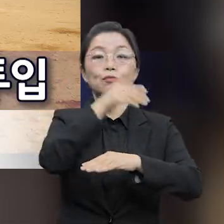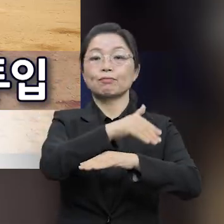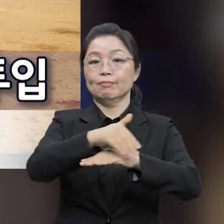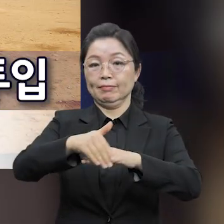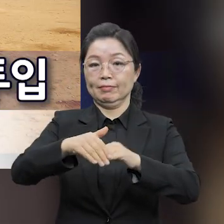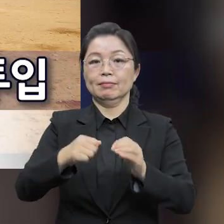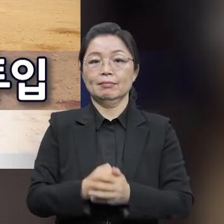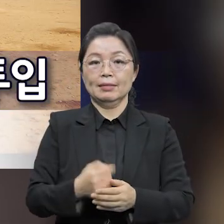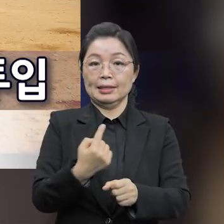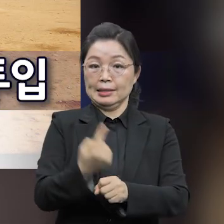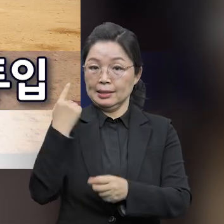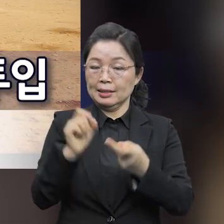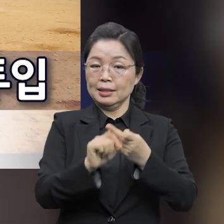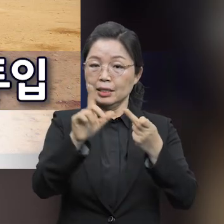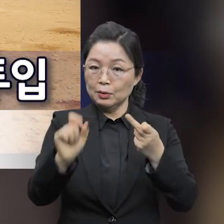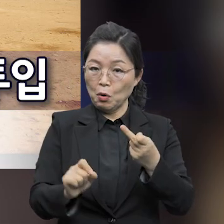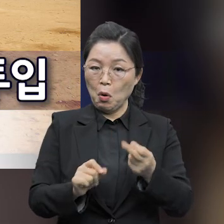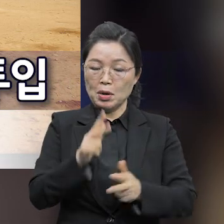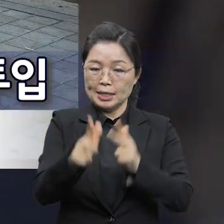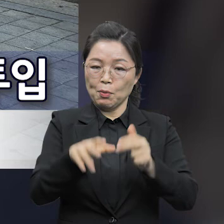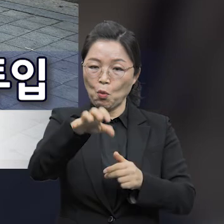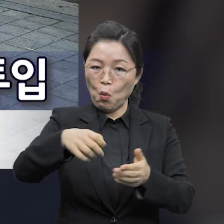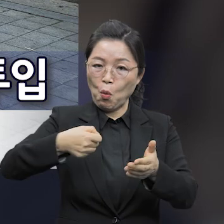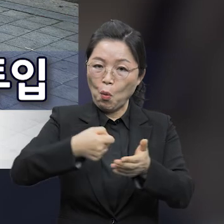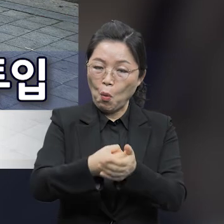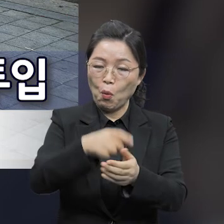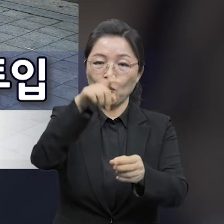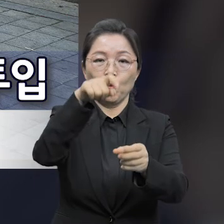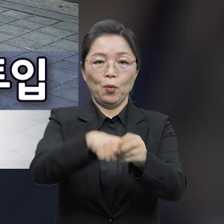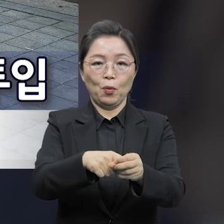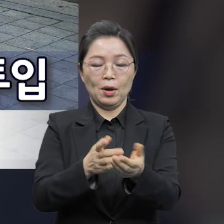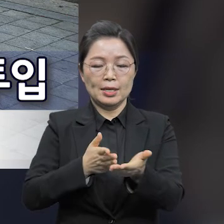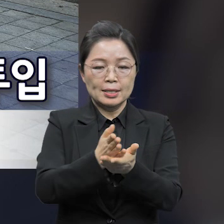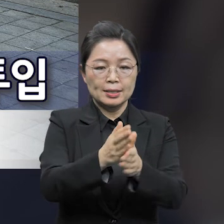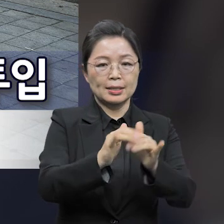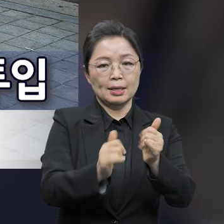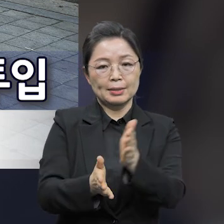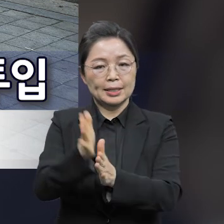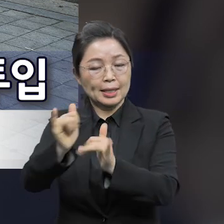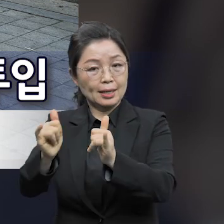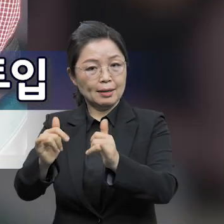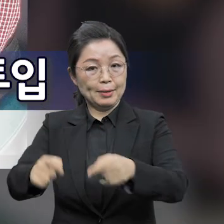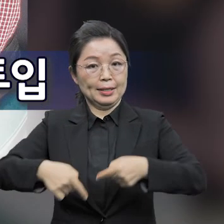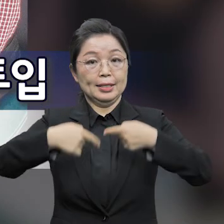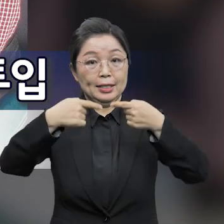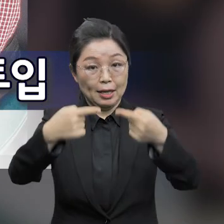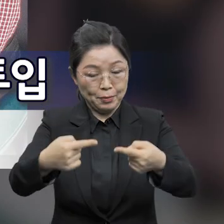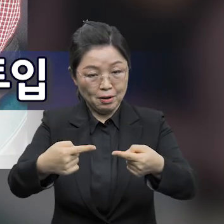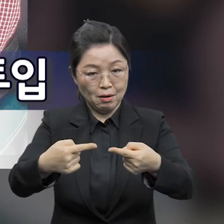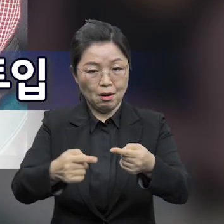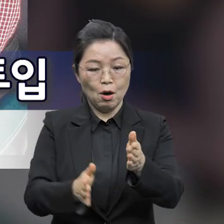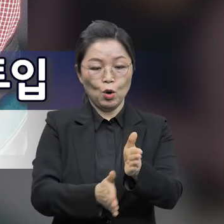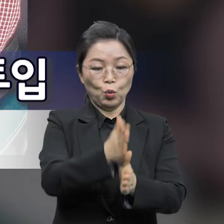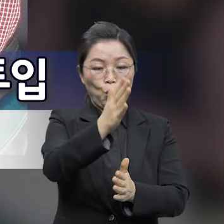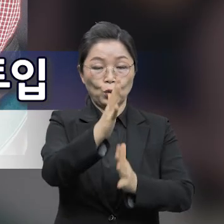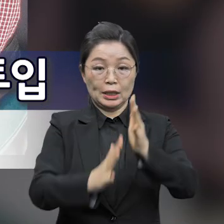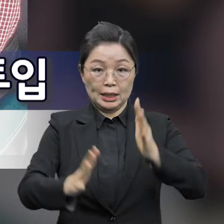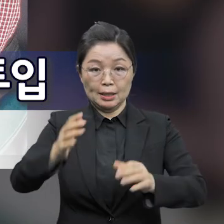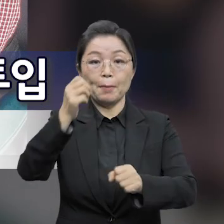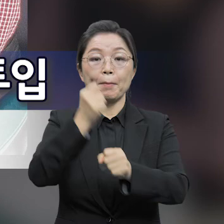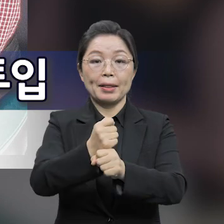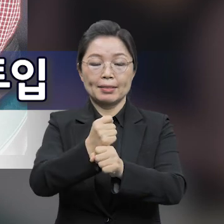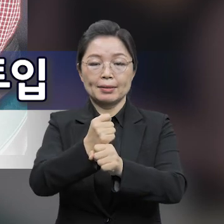한편 광주시는 지난해 12월 사업 대상지 선정을 위해 전문가 시민단체 등이 참여하는 도시속 등의